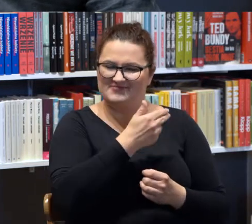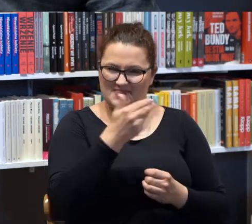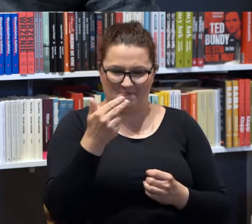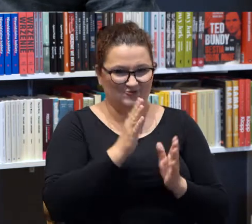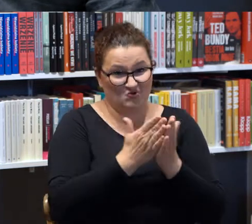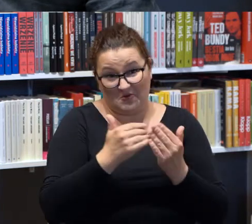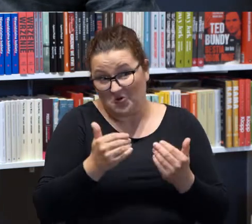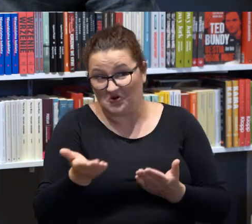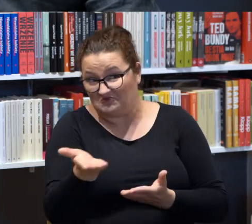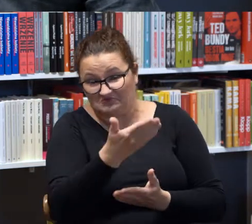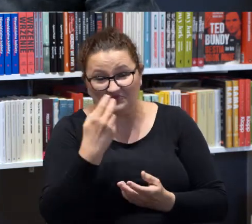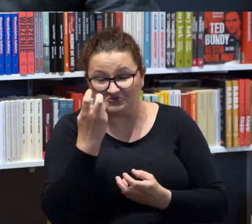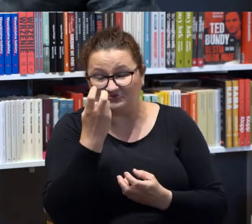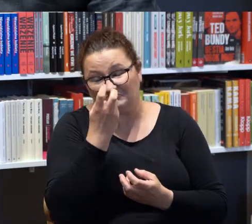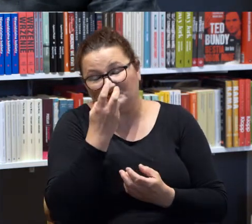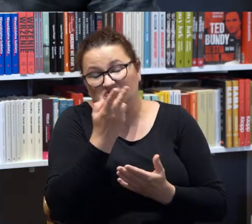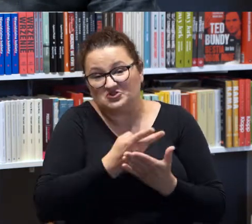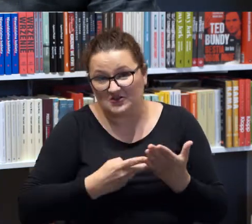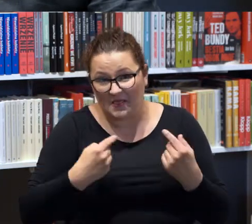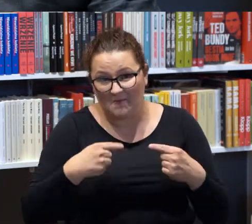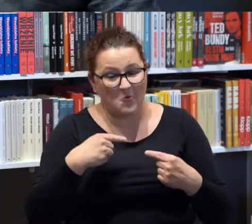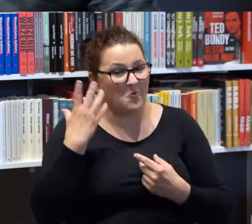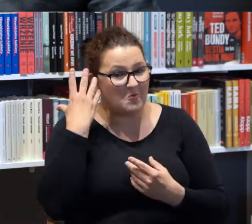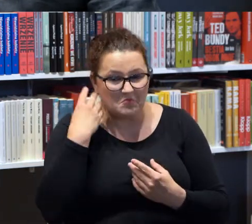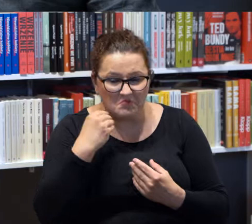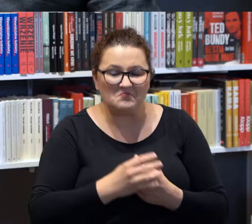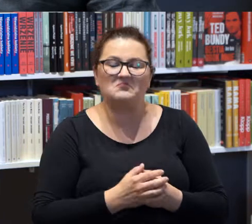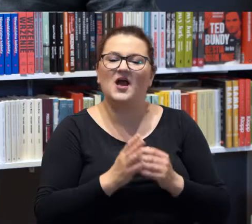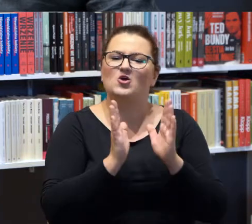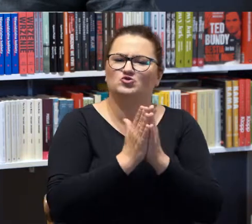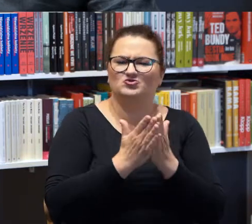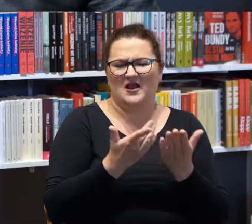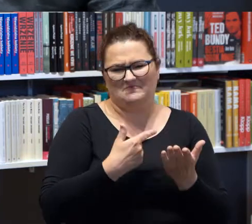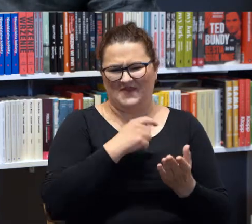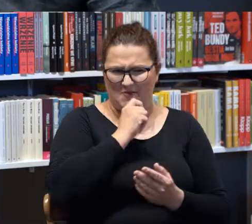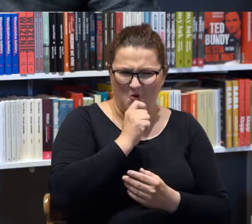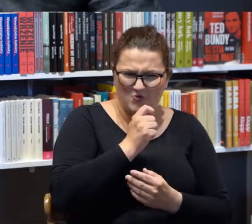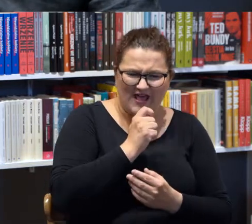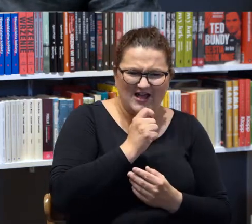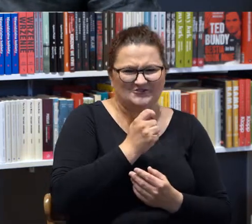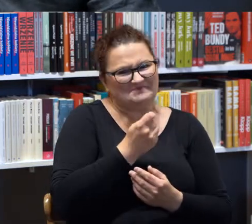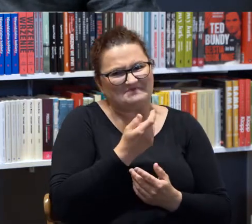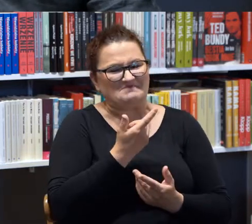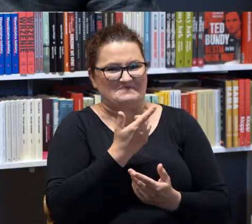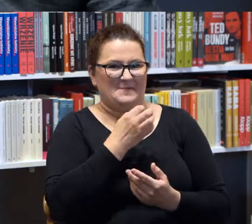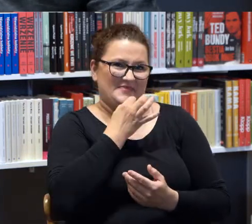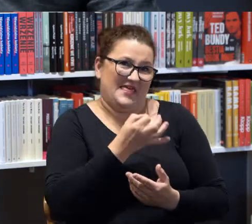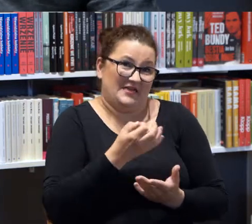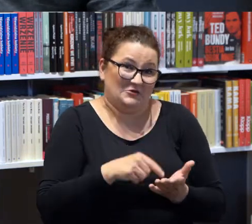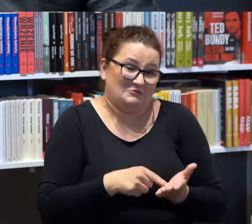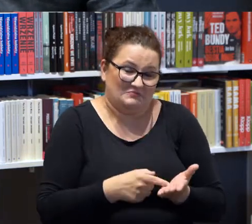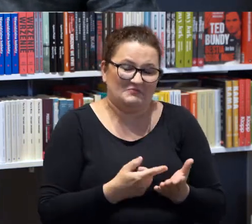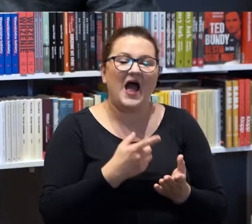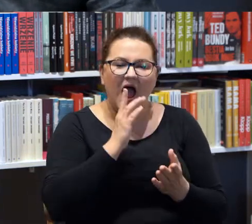nie czytali, nie słyszeli. Otóż książka to jest taka, czy to jest reportaż? No właśnie pytanie. Jest to w każdym razie